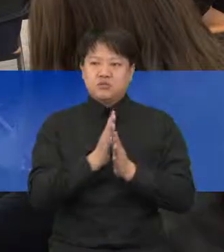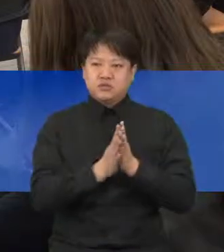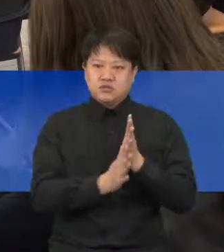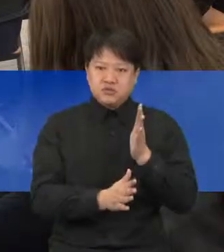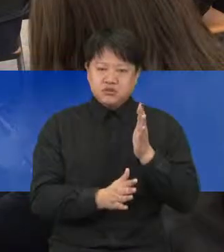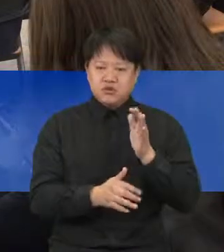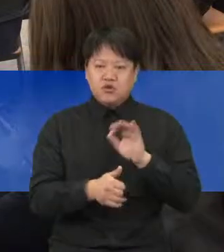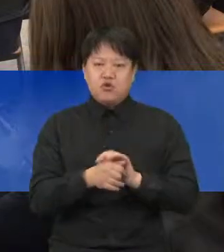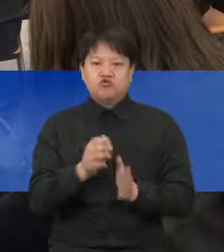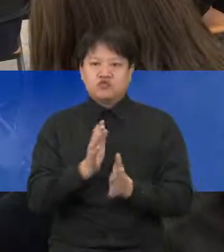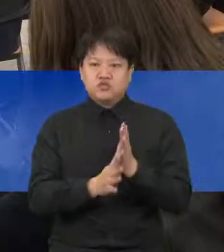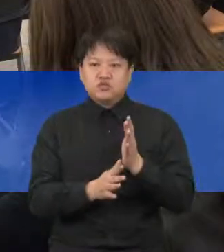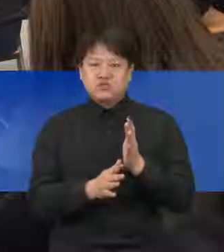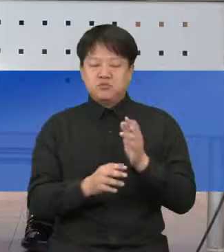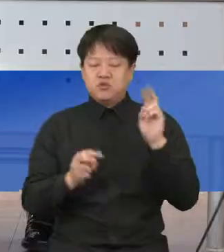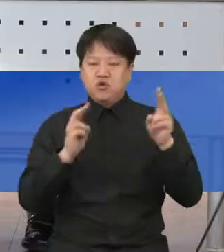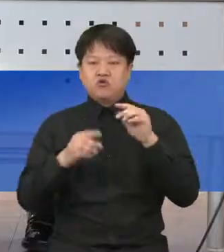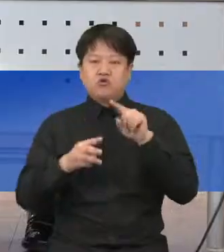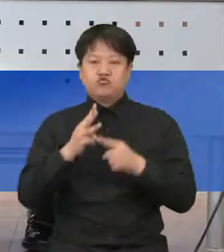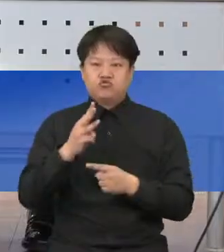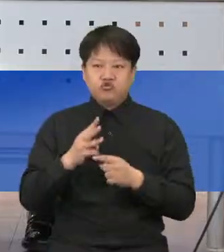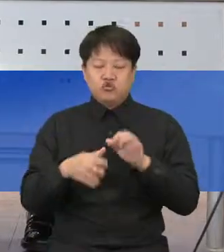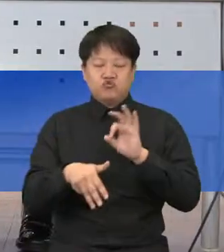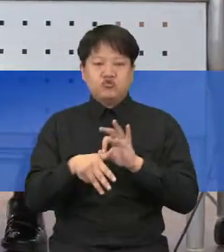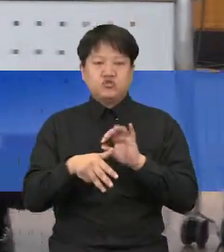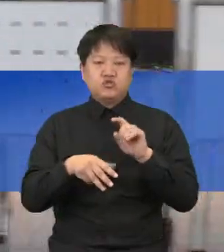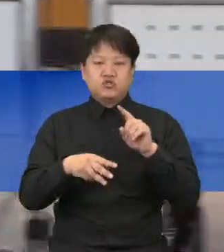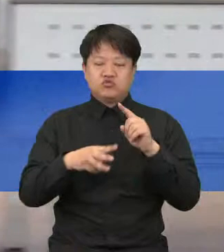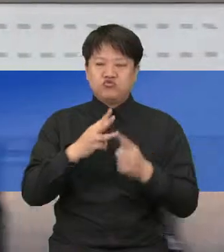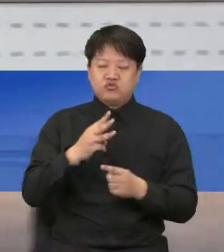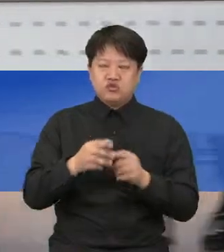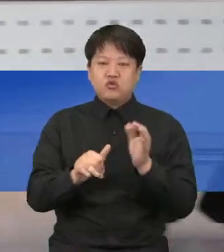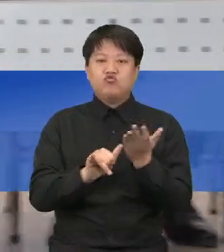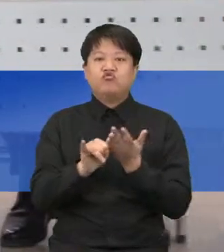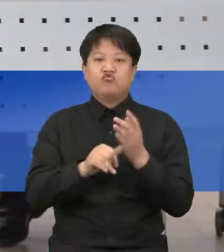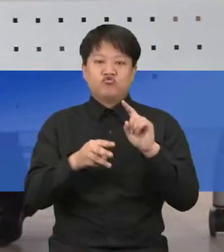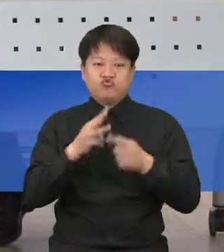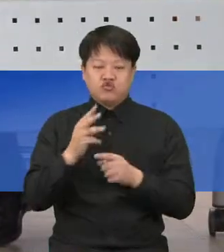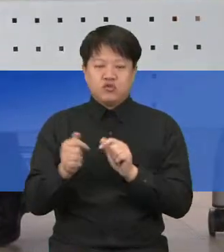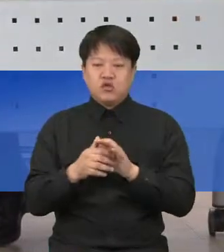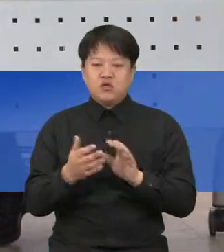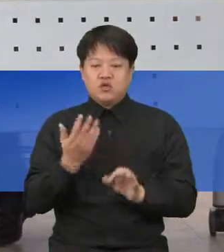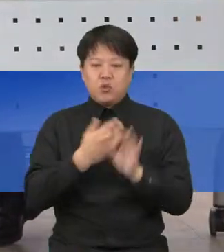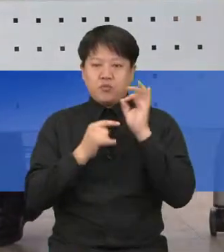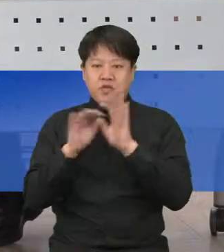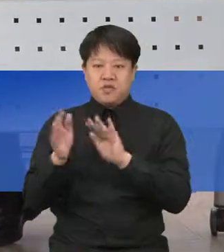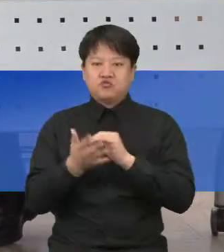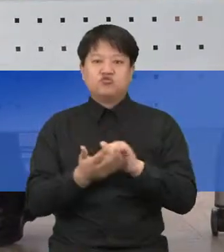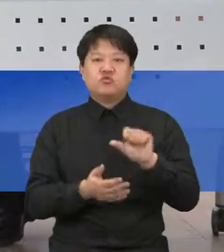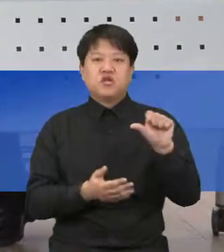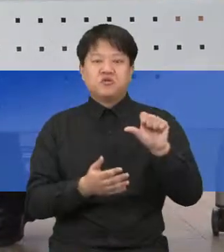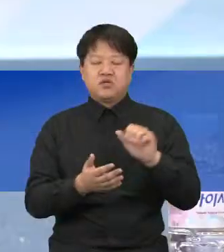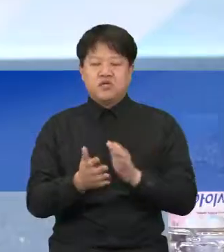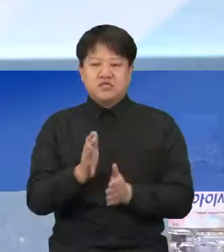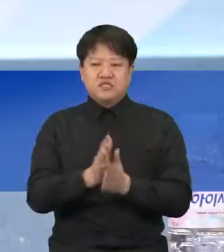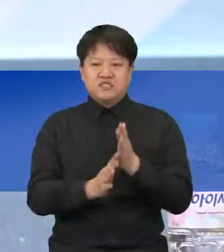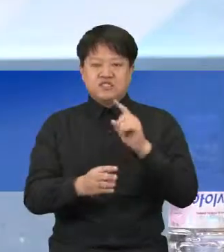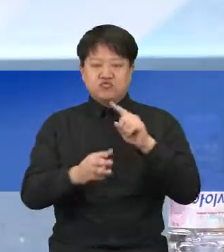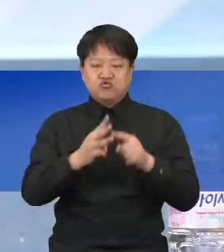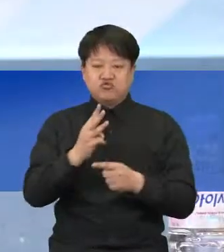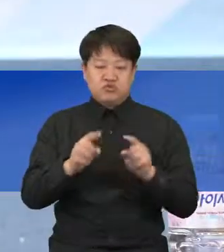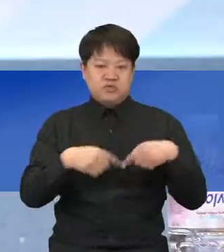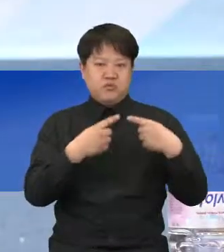포항시와 경주시, 영덕군, 울진군, 울릉군 등 동해안 5개 시군이 참여하는 경북